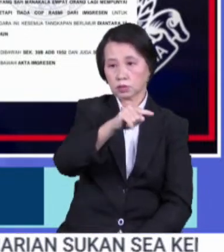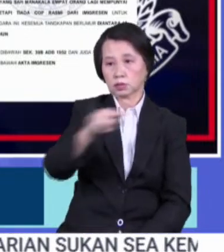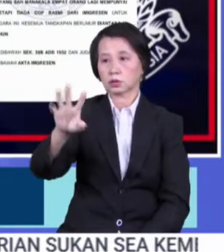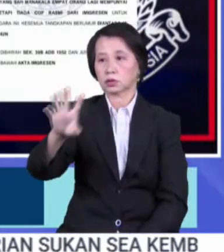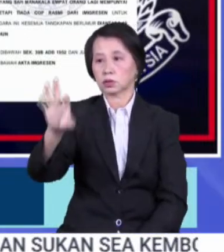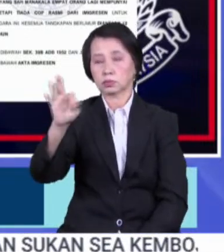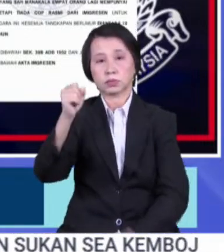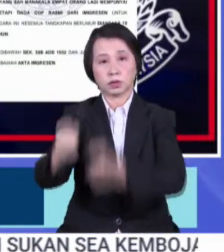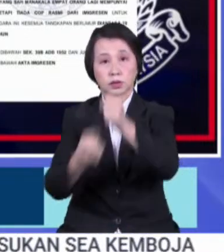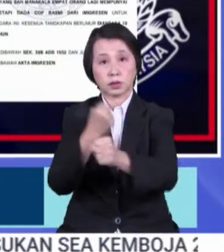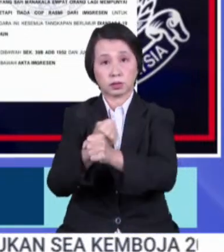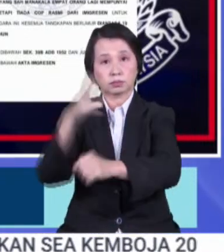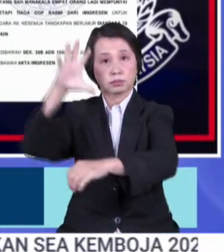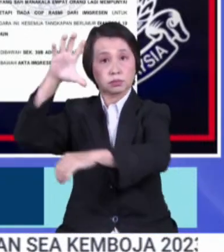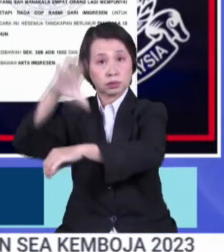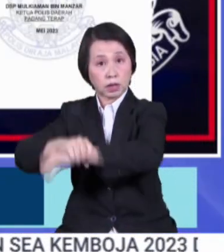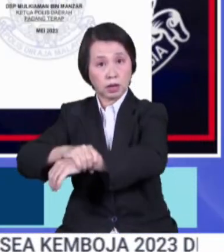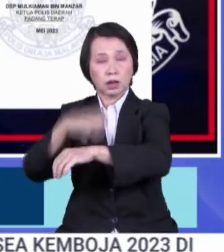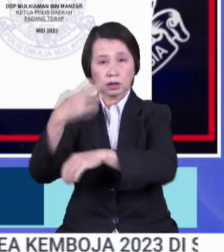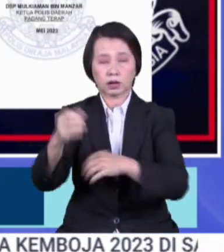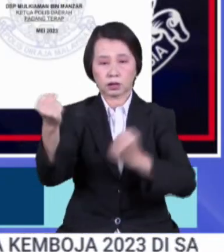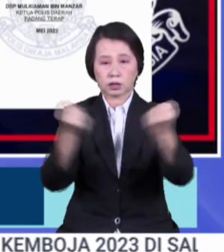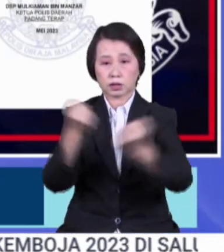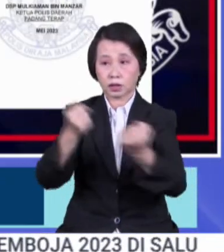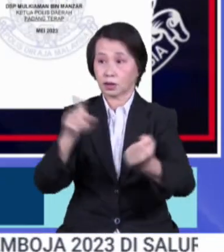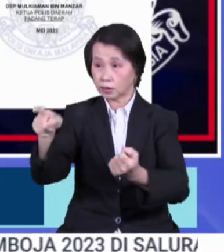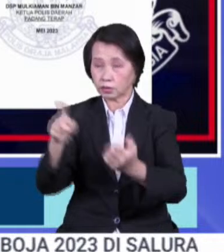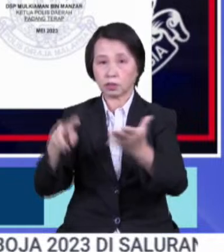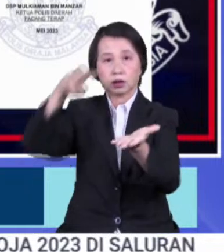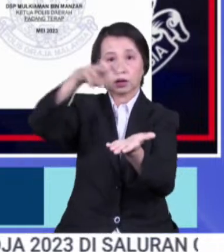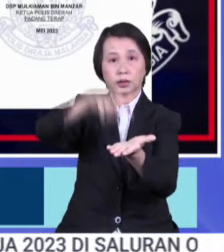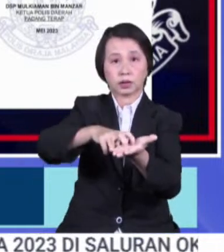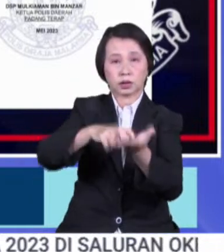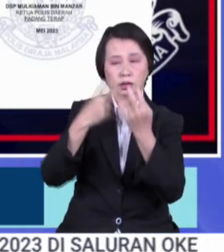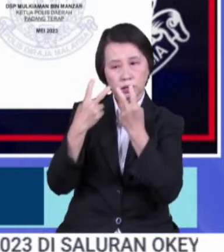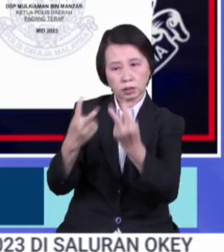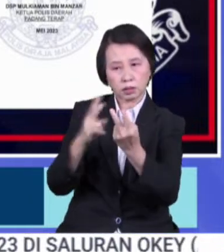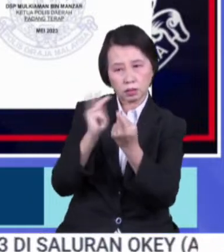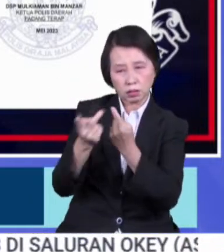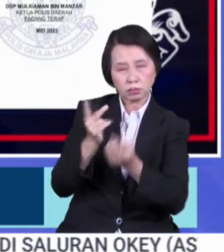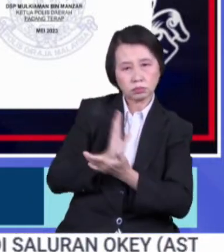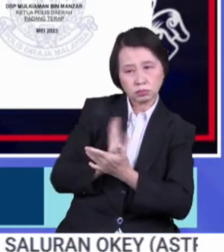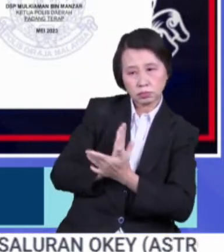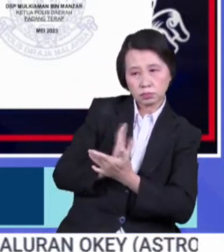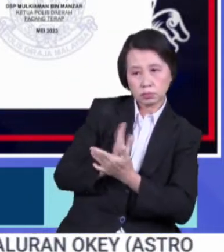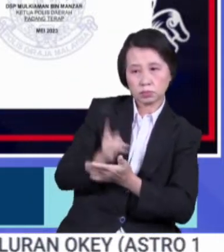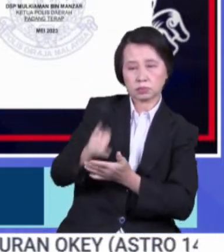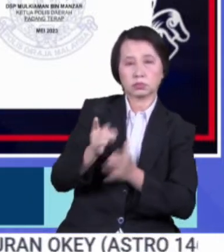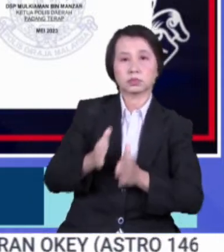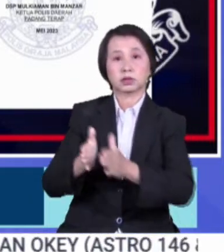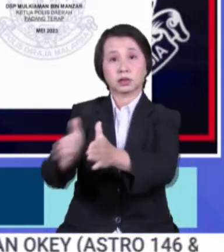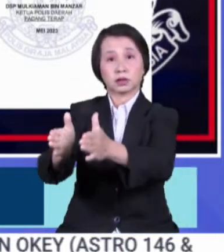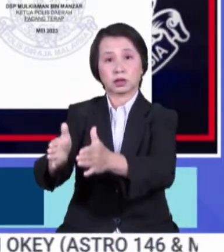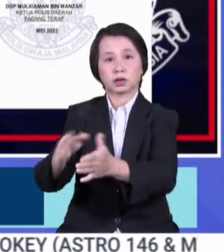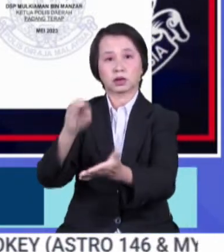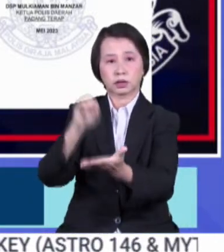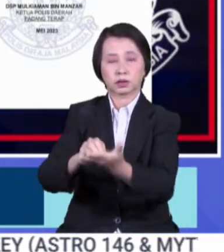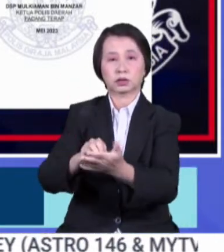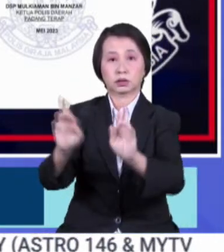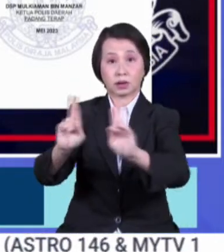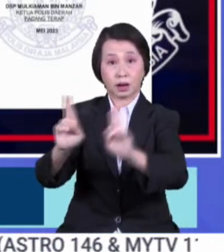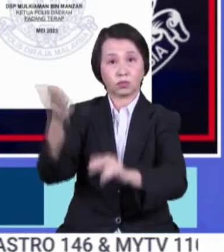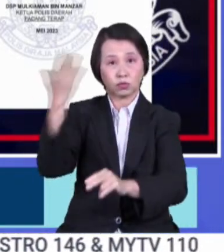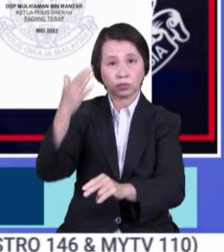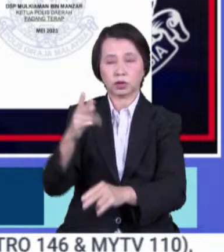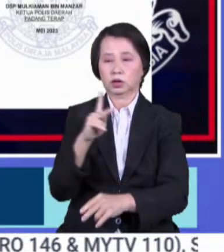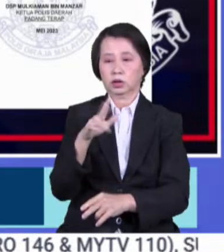tahun itu ditahan setelah kenderaan yang dinaiki dilihat dalam keadaan mencurigakan di Jalan Padang Setu Rabu lalu.